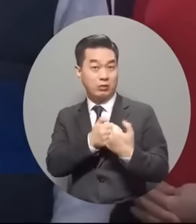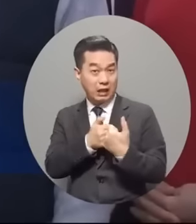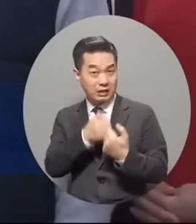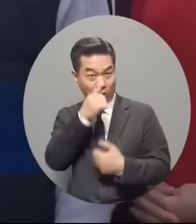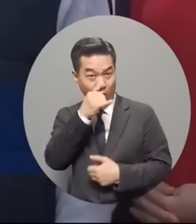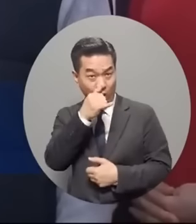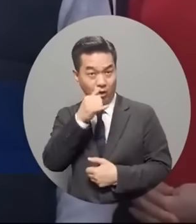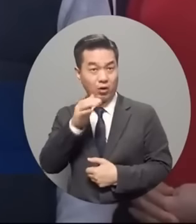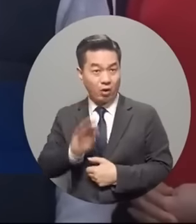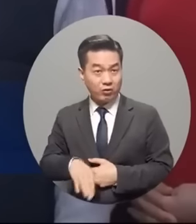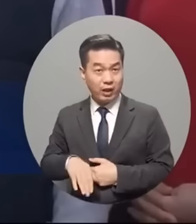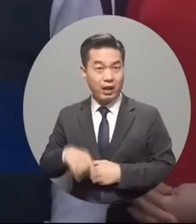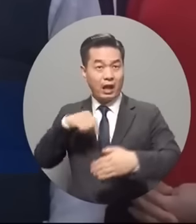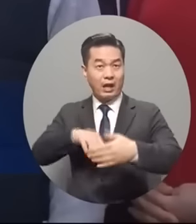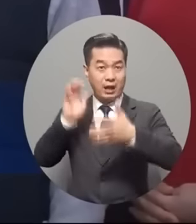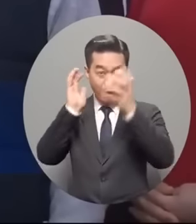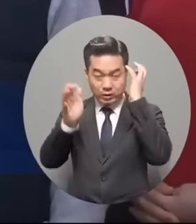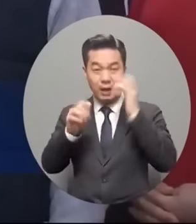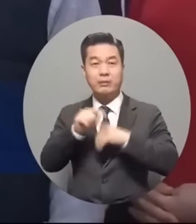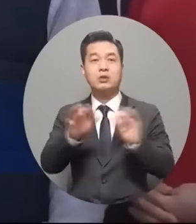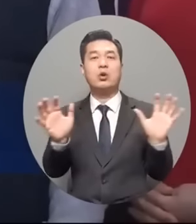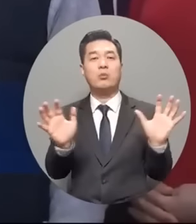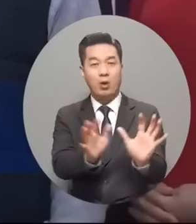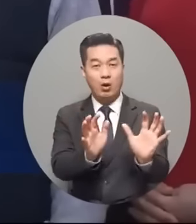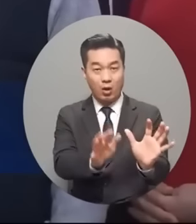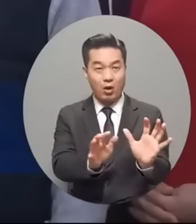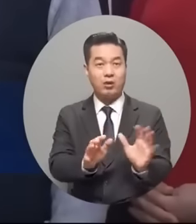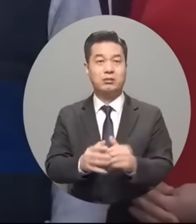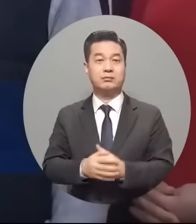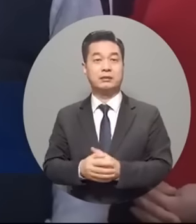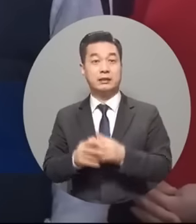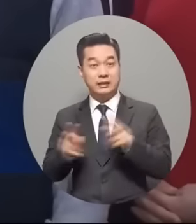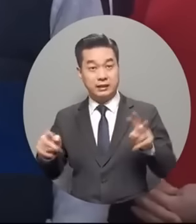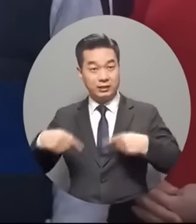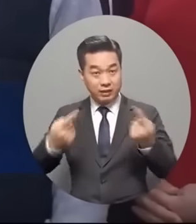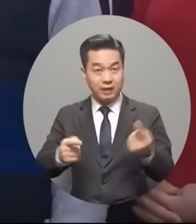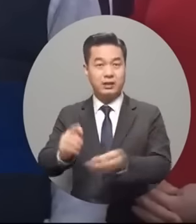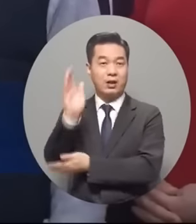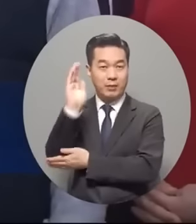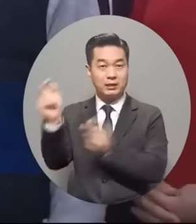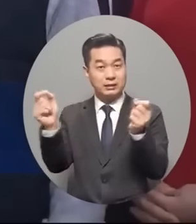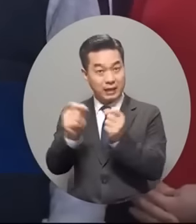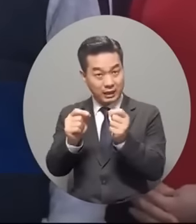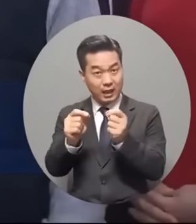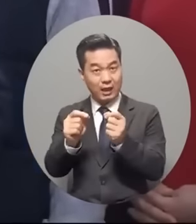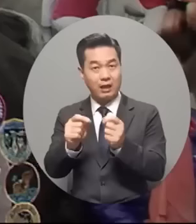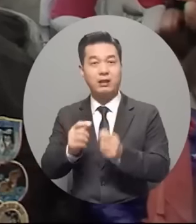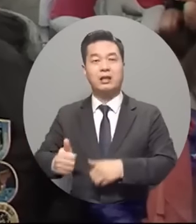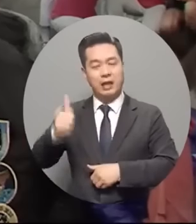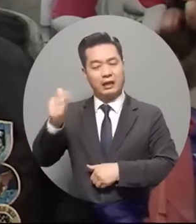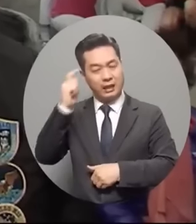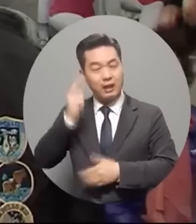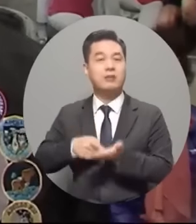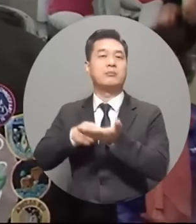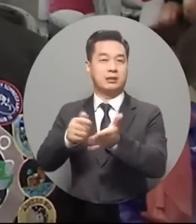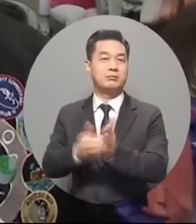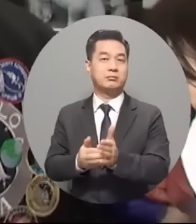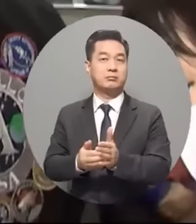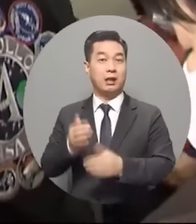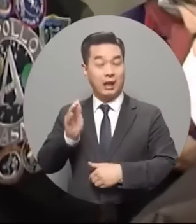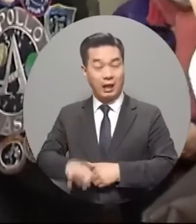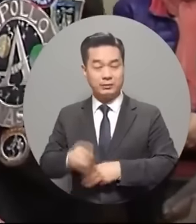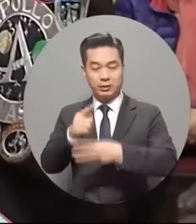보니 이쪽을 먼저 가시고 그러면 한 말씀을 잘하고 낫겠다. 저희가 말씀드렸습니다. 하지만